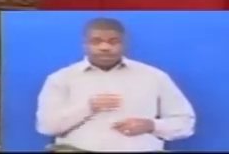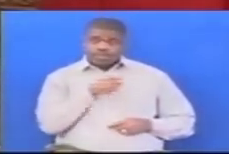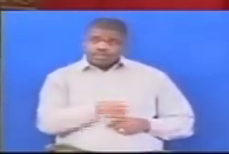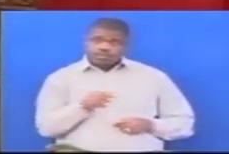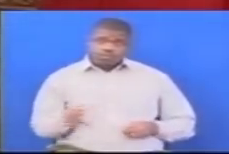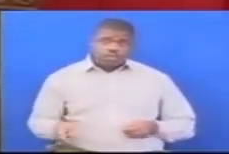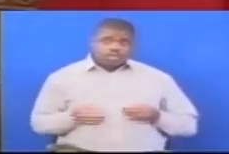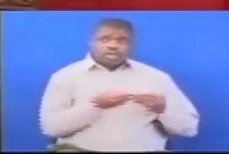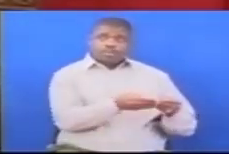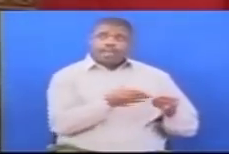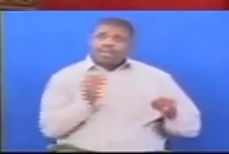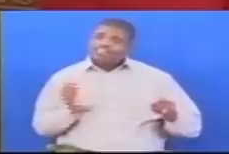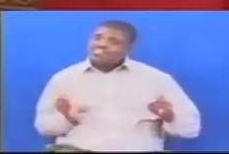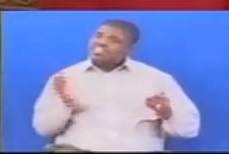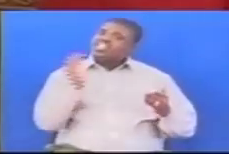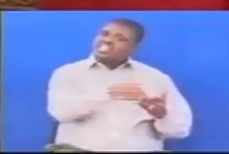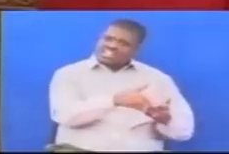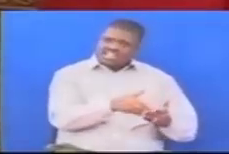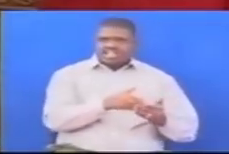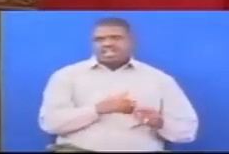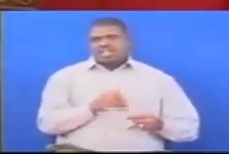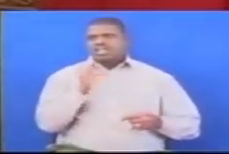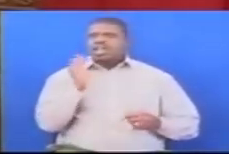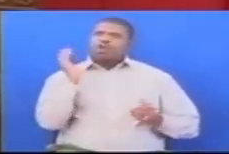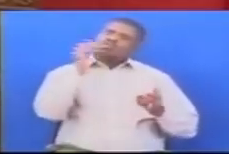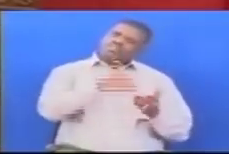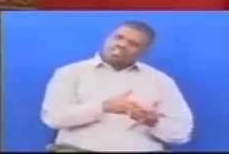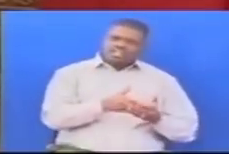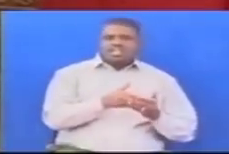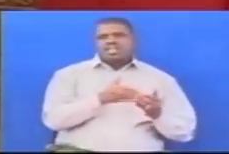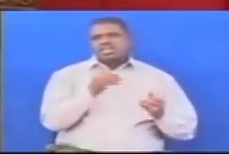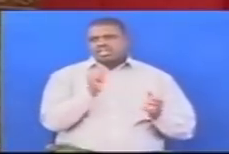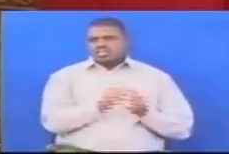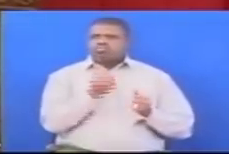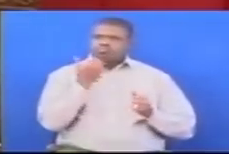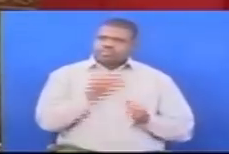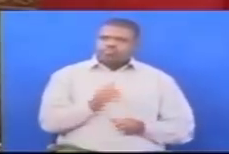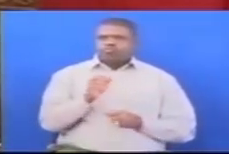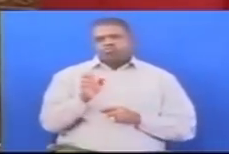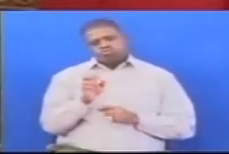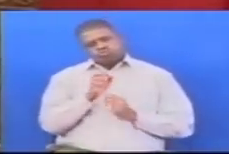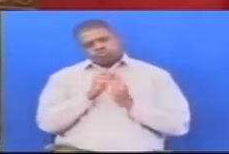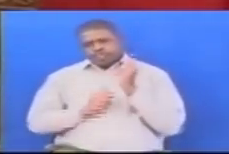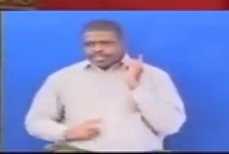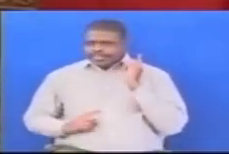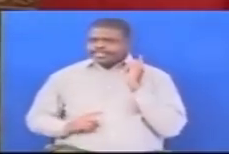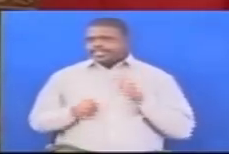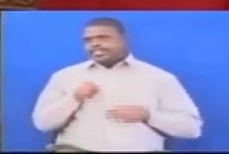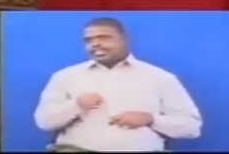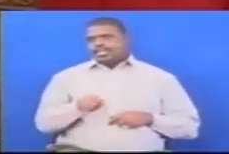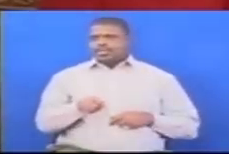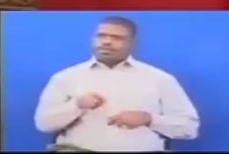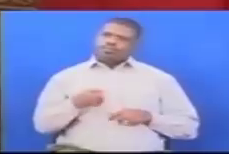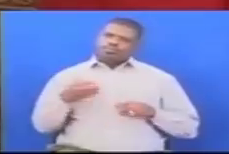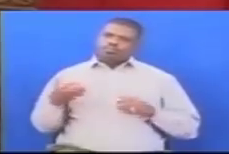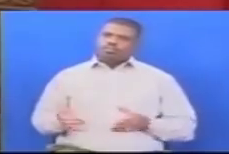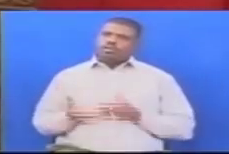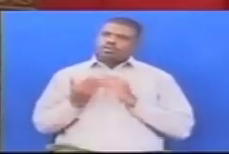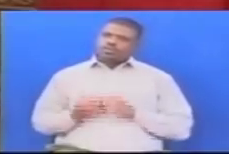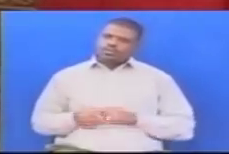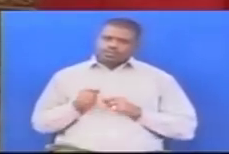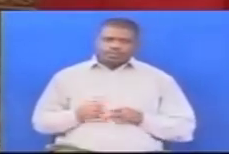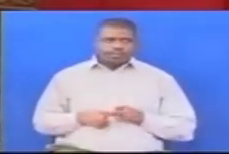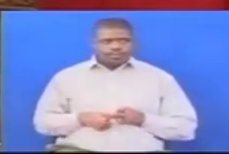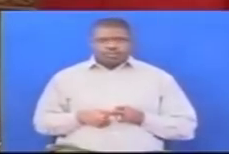watu yawafikie. Na kuwafikia ni ulinzi. Na kama ulinzi pia na hapo tunaweza kuwa kwamba tuna